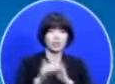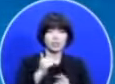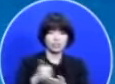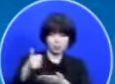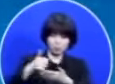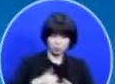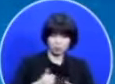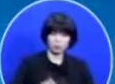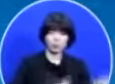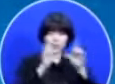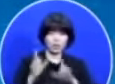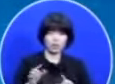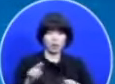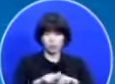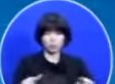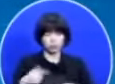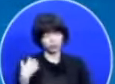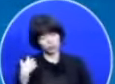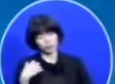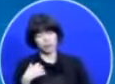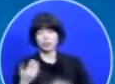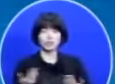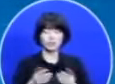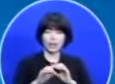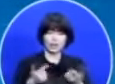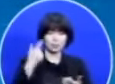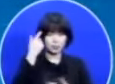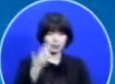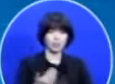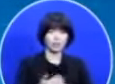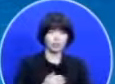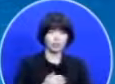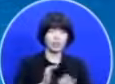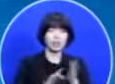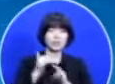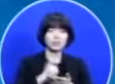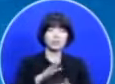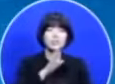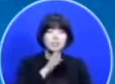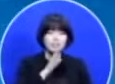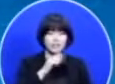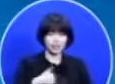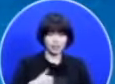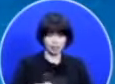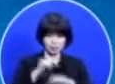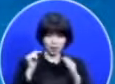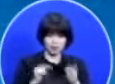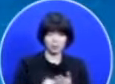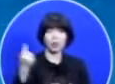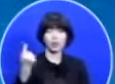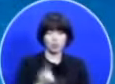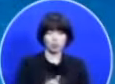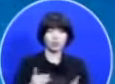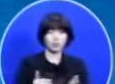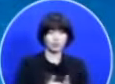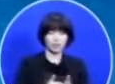모시고 사는 것은 보통 부담스러운 일이 아닙니다 예수님이 진짜 내 마음이 오셨어요